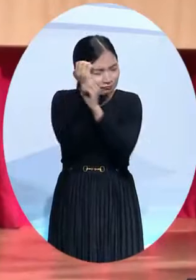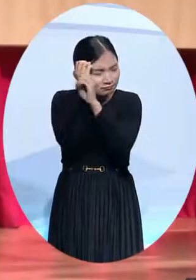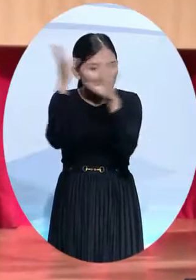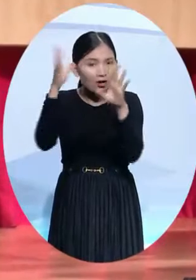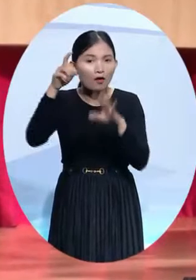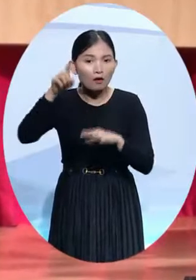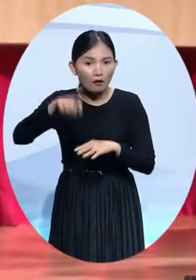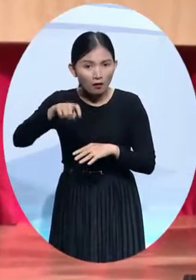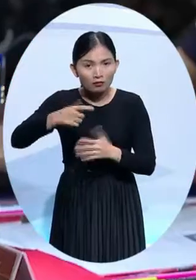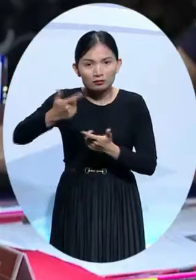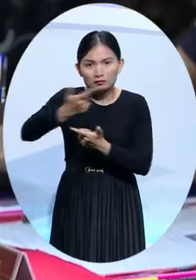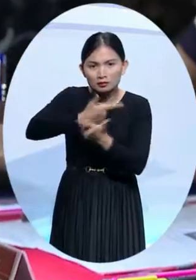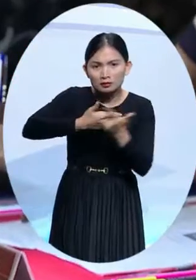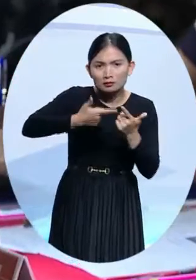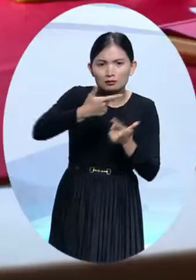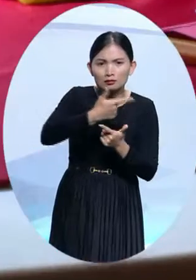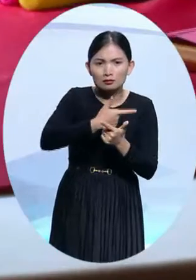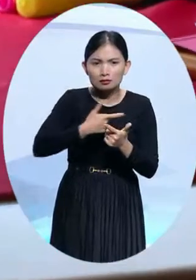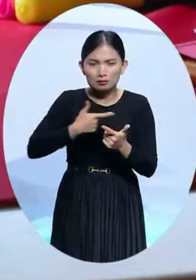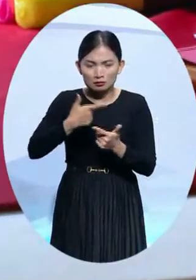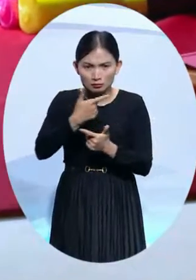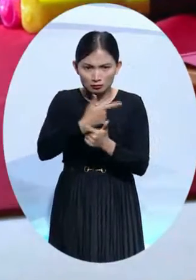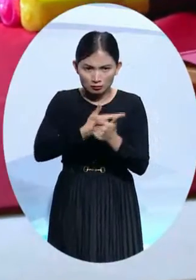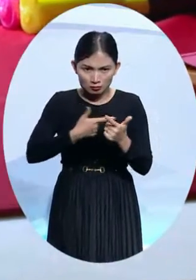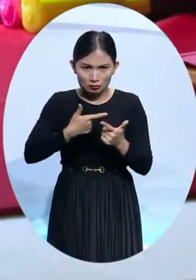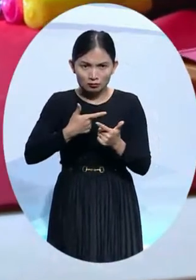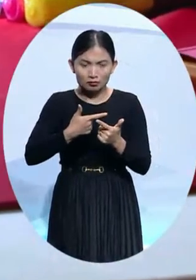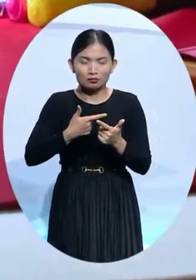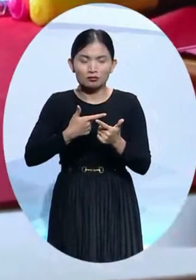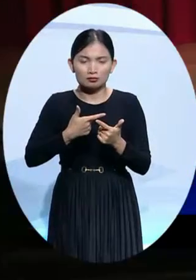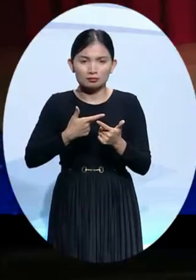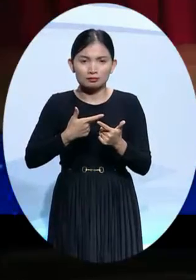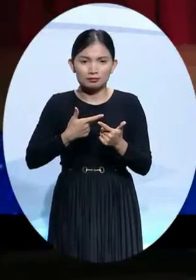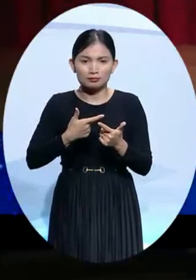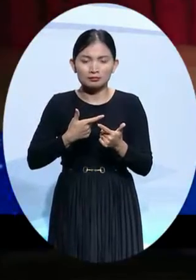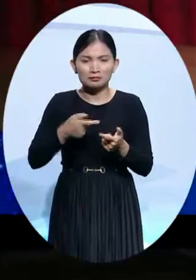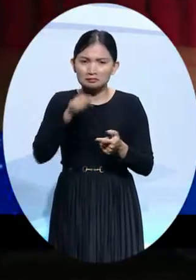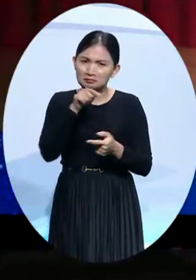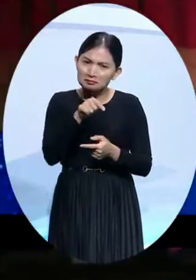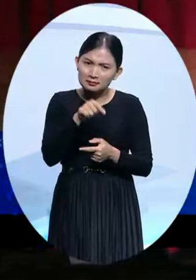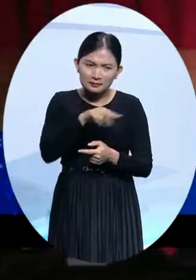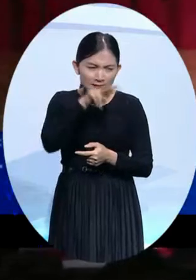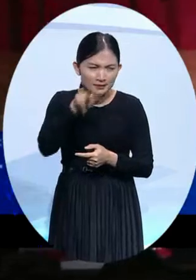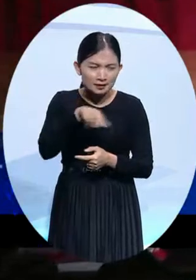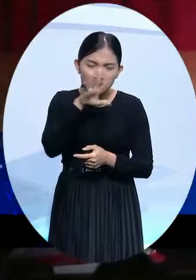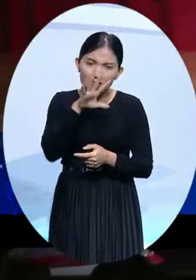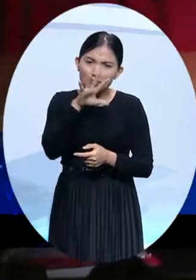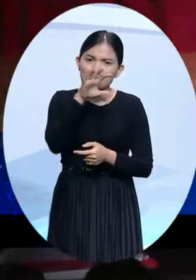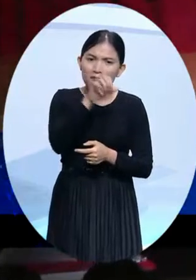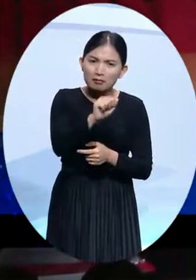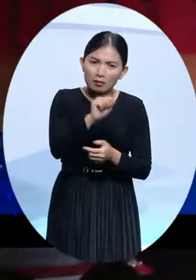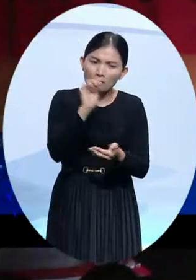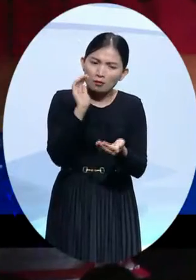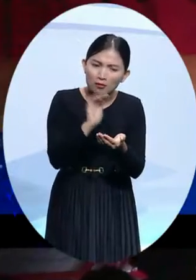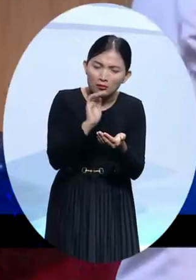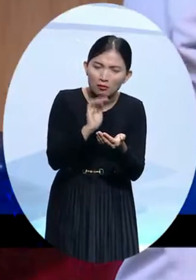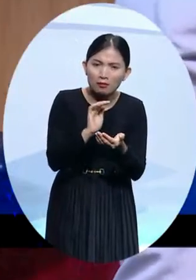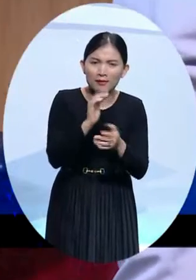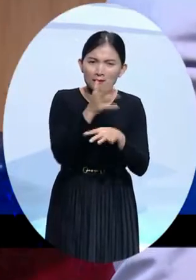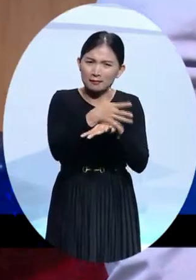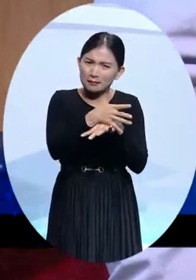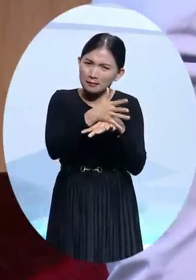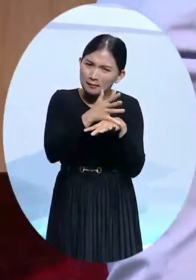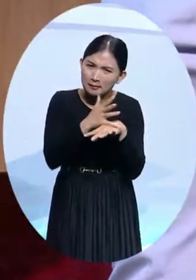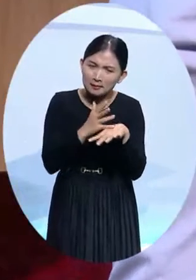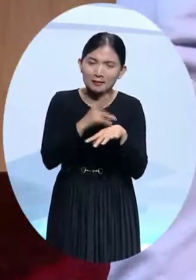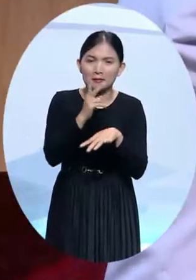trao đổi giữa các nghệ sĩ piano trong khu vực và trên thế giới. Cuộc thi còn là nơi tìm kiếm, phát hiện và nuôi dưỡng các nhân tài âm nhạc hàn lâm, từ đó